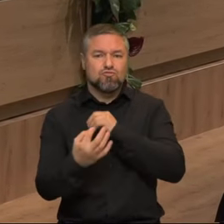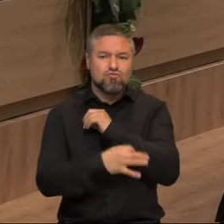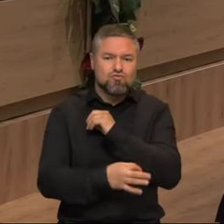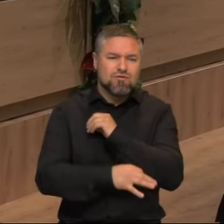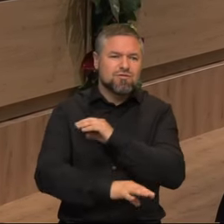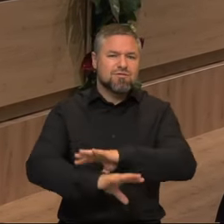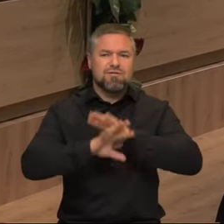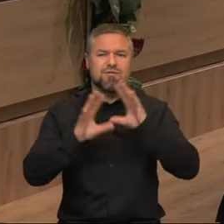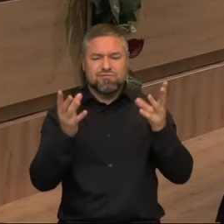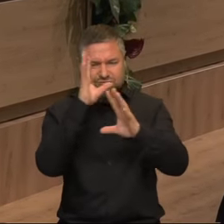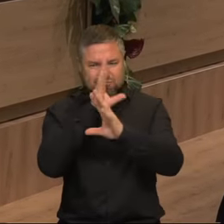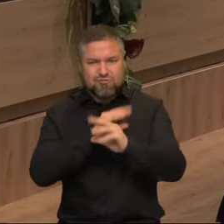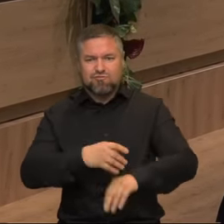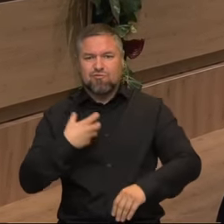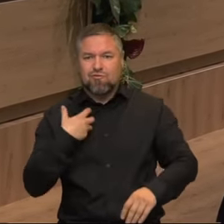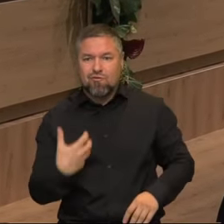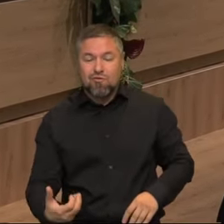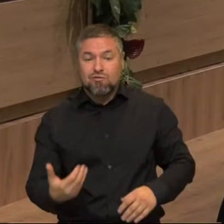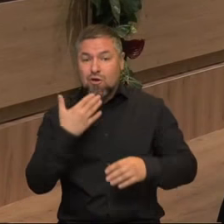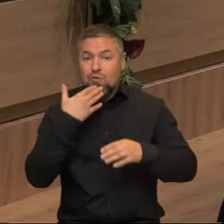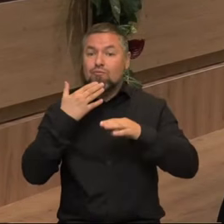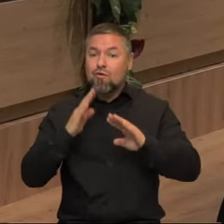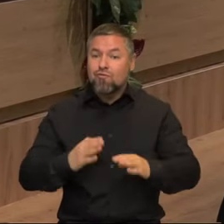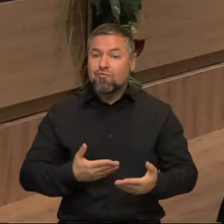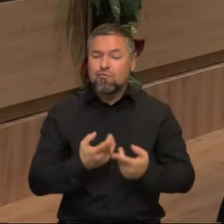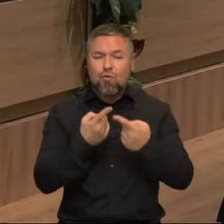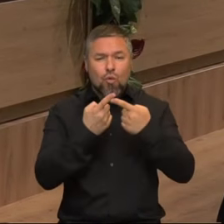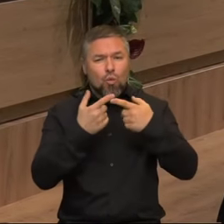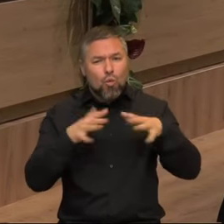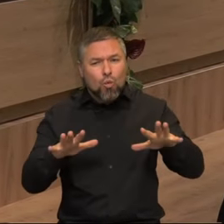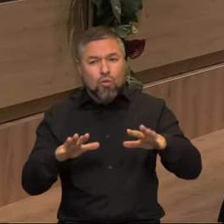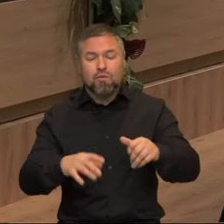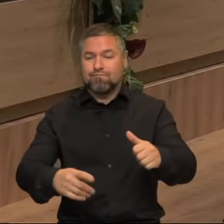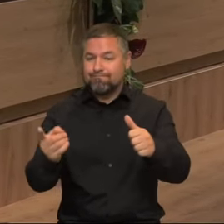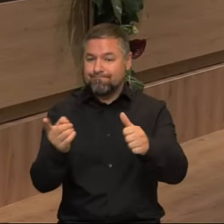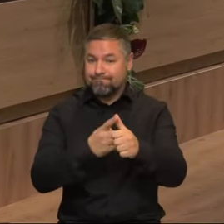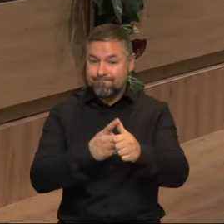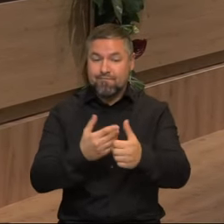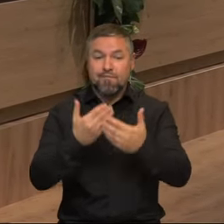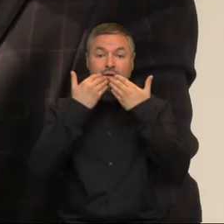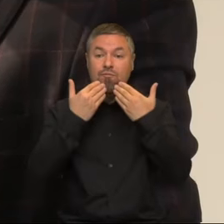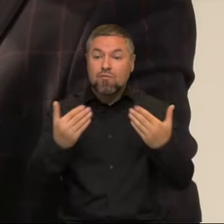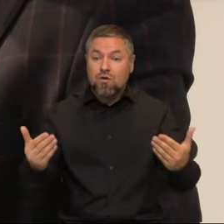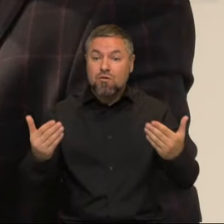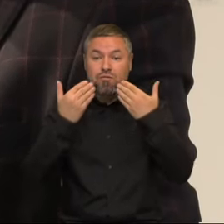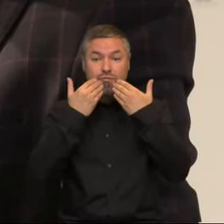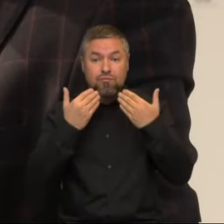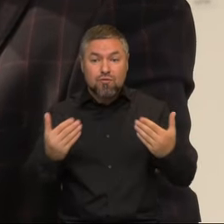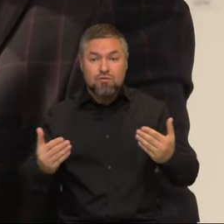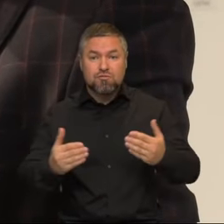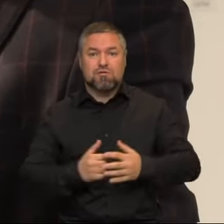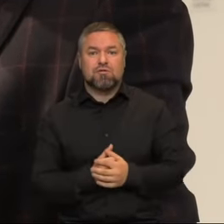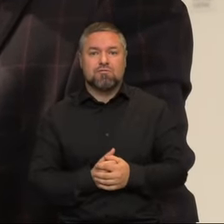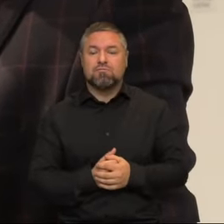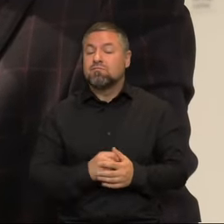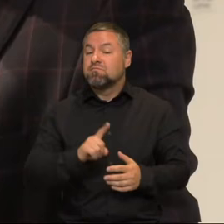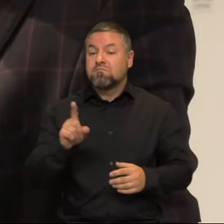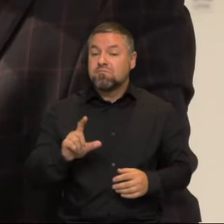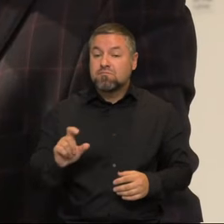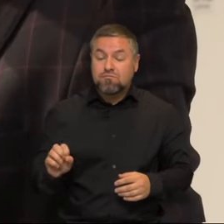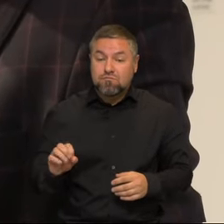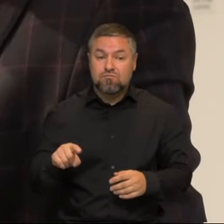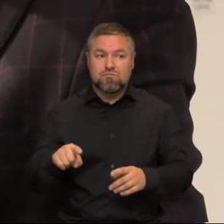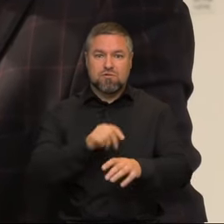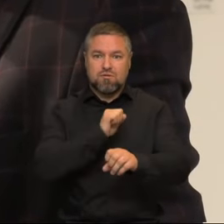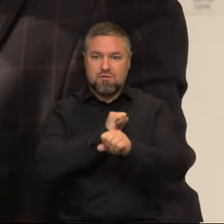oczywiście wszyscy szacowni goście, pozwólcie państwo bardzo krótko. Po pierwsze podziękowania. Podziękowania za to, że